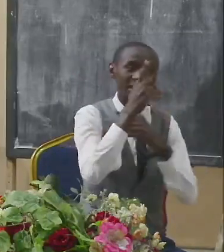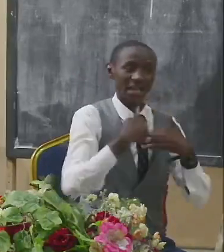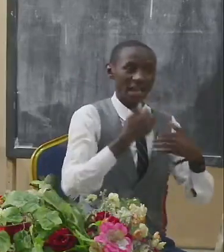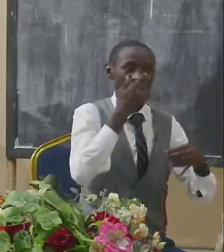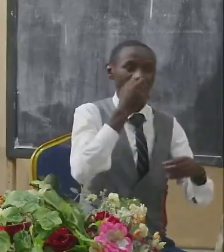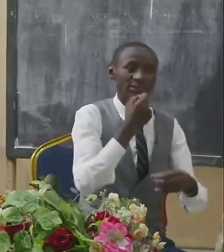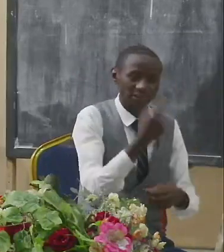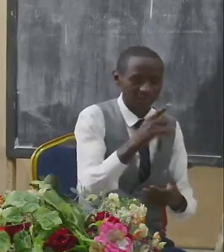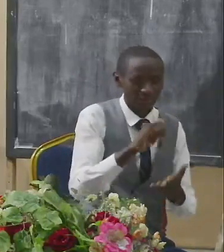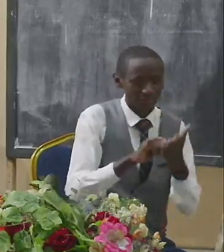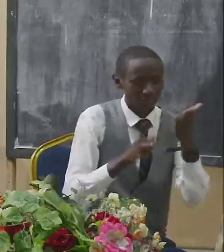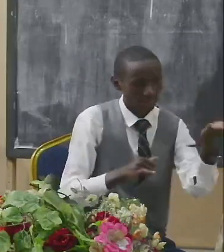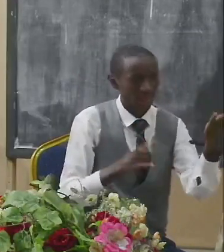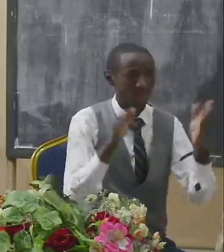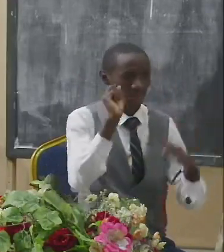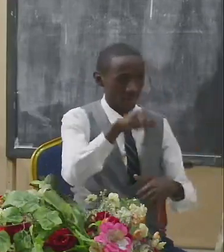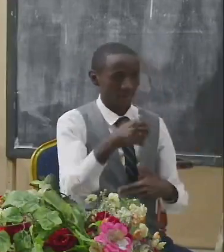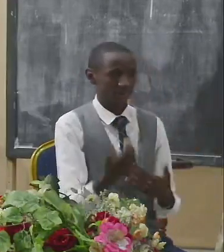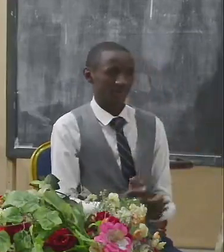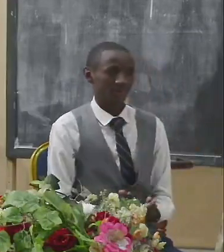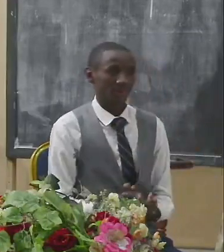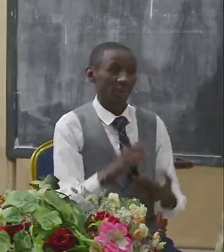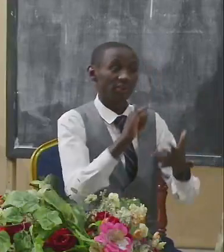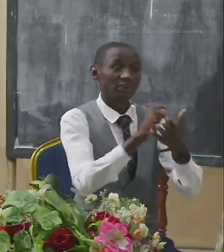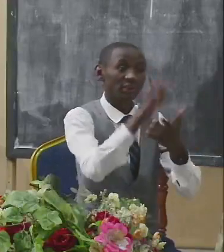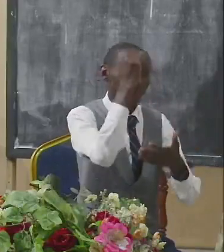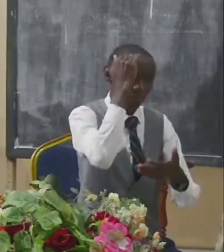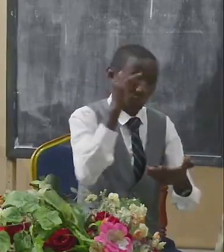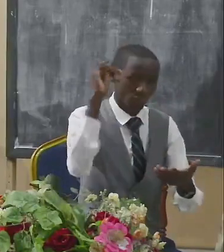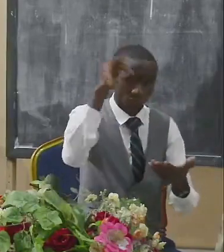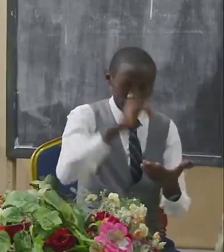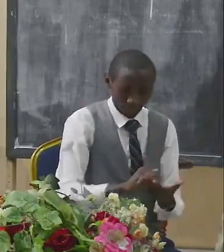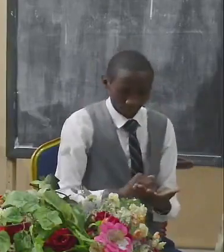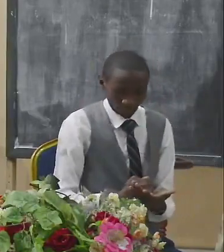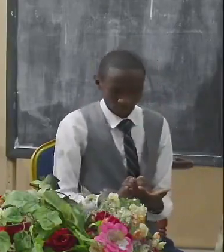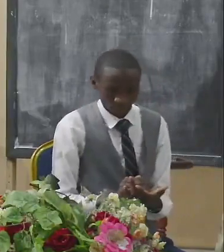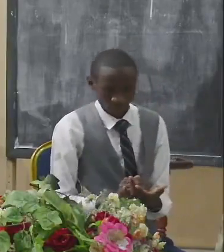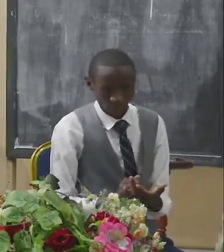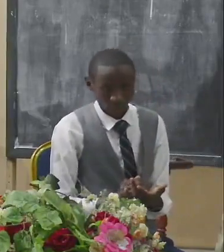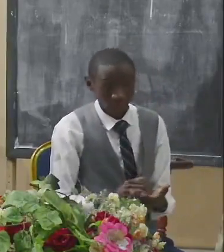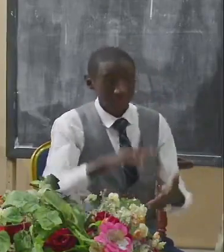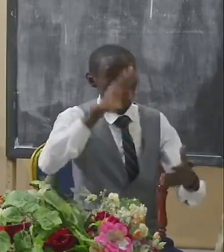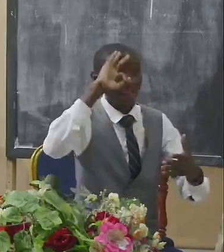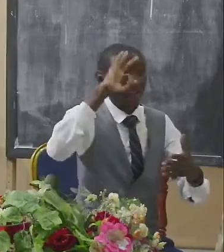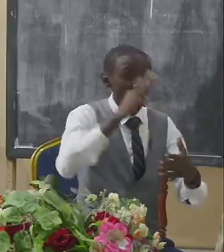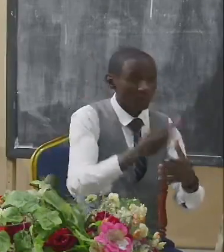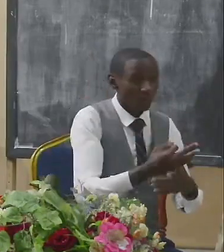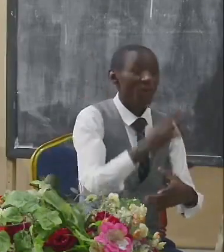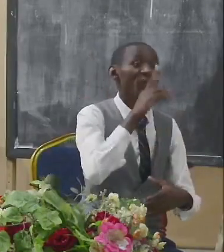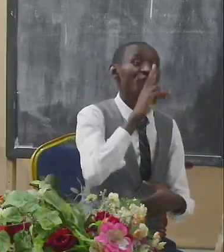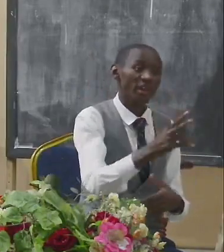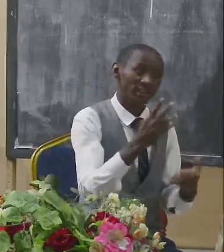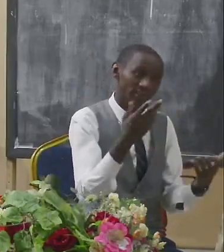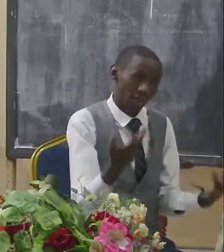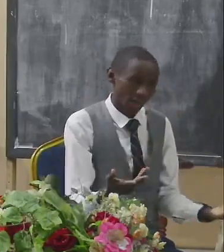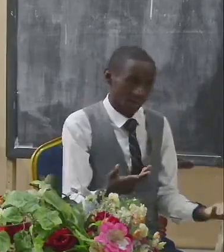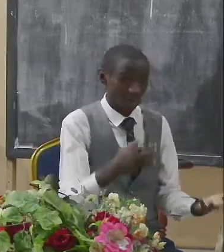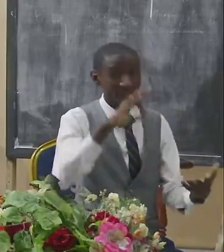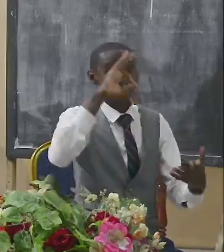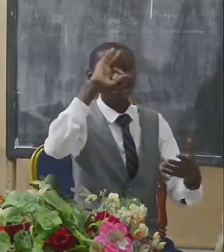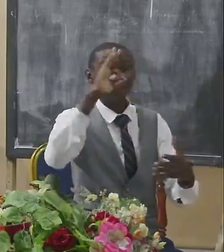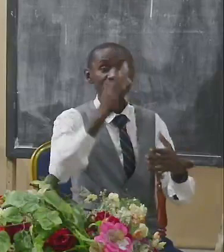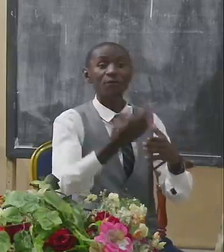Mungu ndio aliisema. Ndio. C'est pourquoi. Njo kwa maana. La foi véritable. Imani ya kweli. La